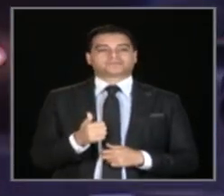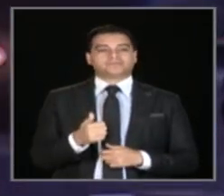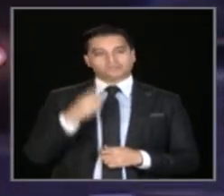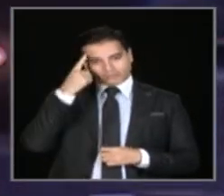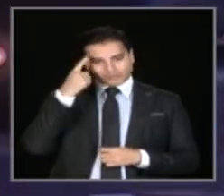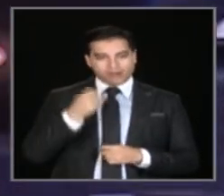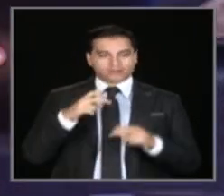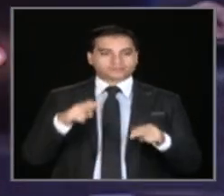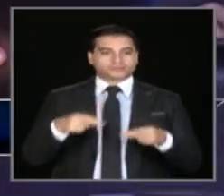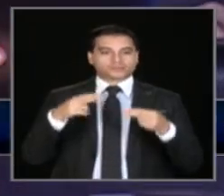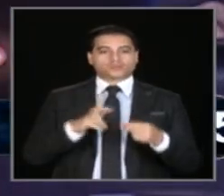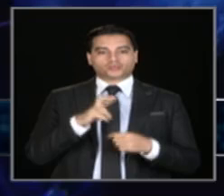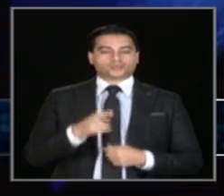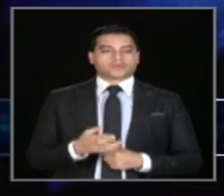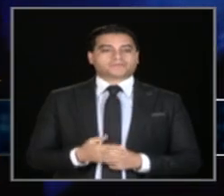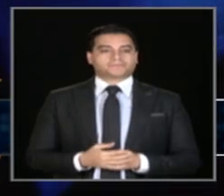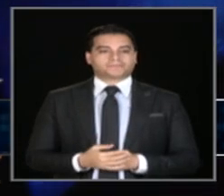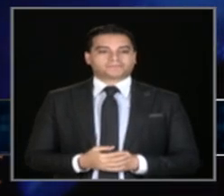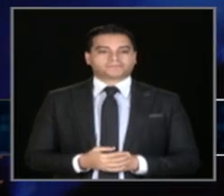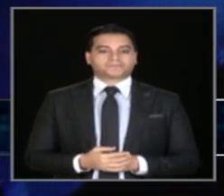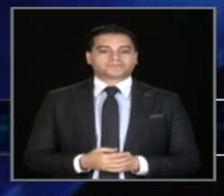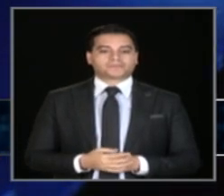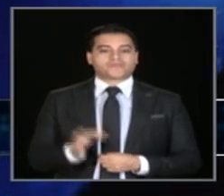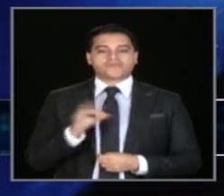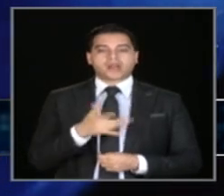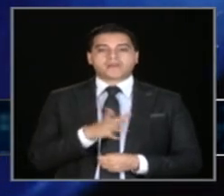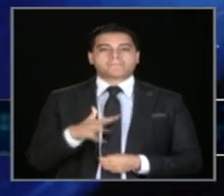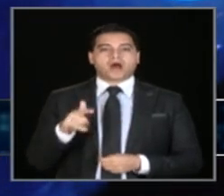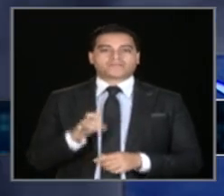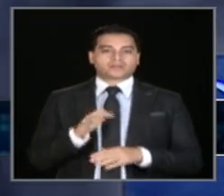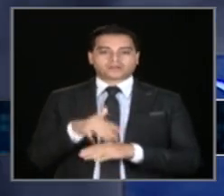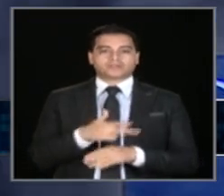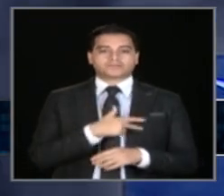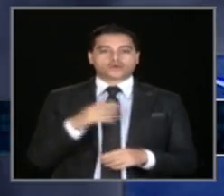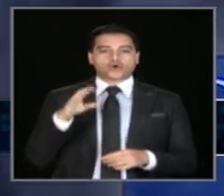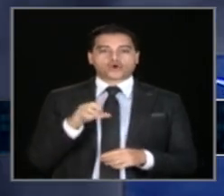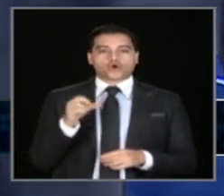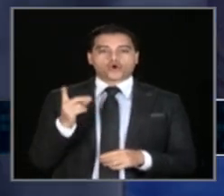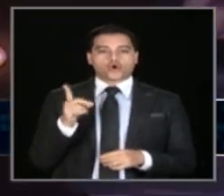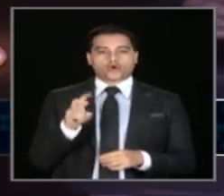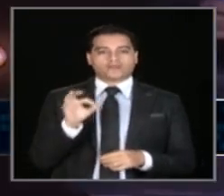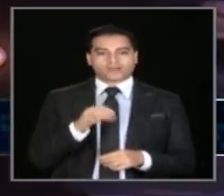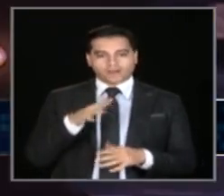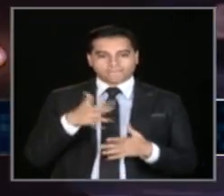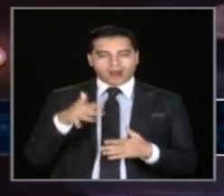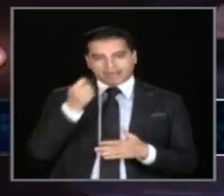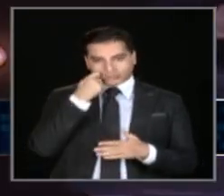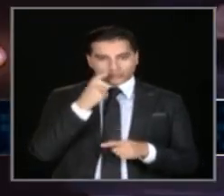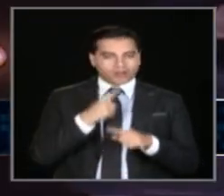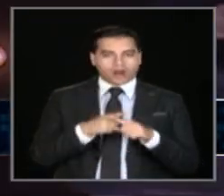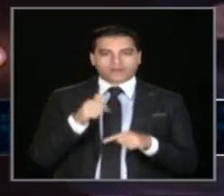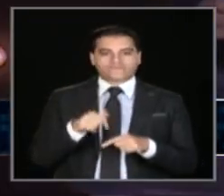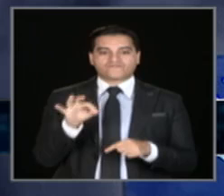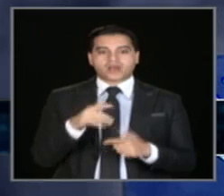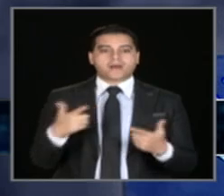تحت الضغط كاونتر. في أي بحر يصب نهر كورا؟ البحر الأسود. غلط. في أي